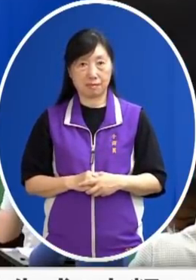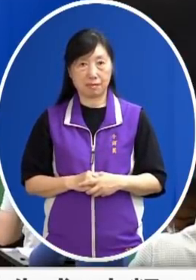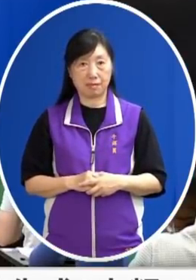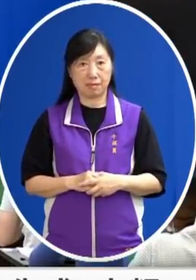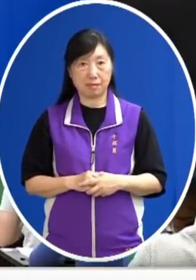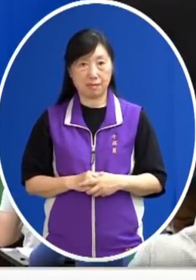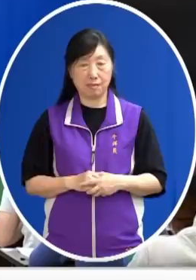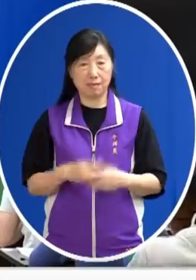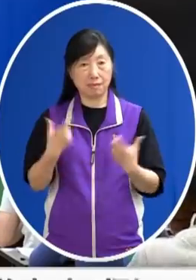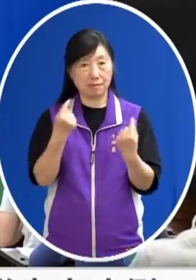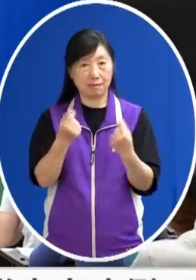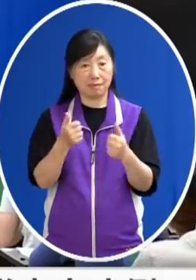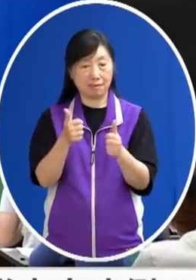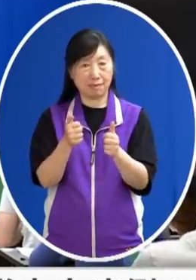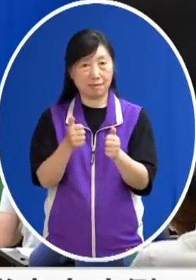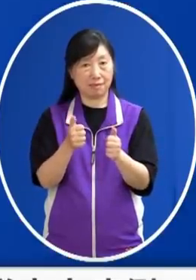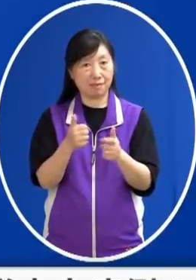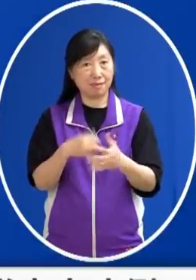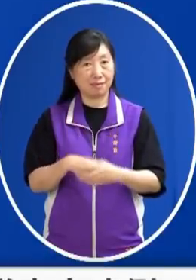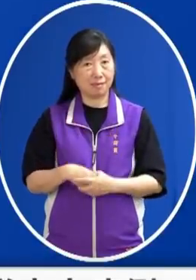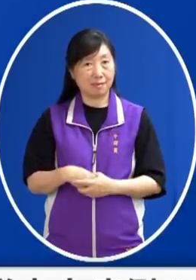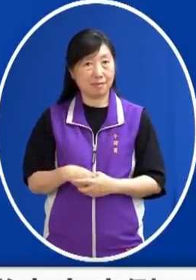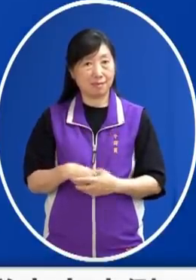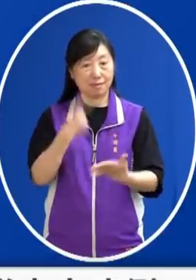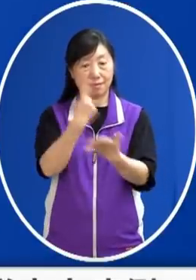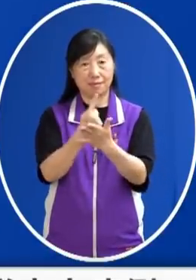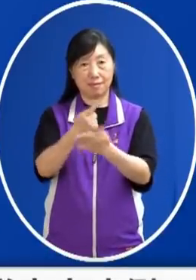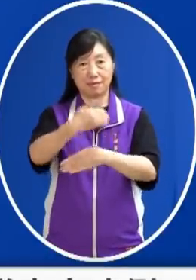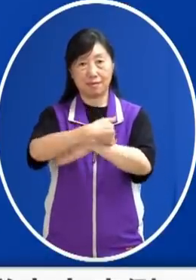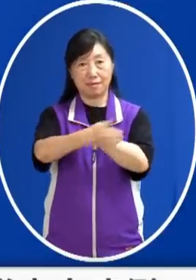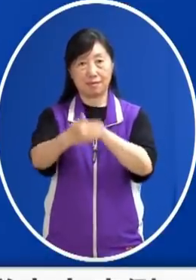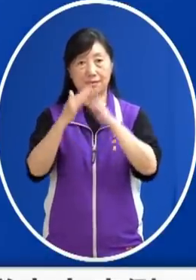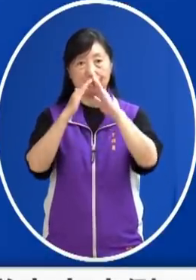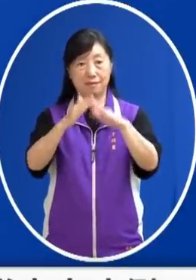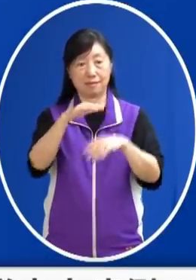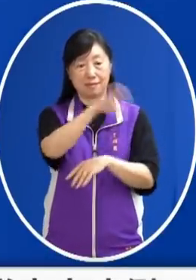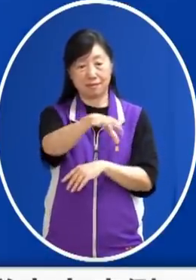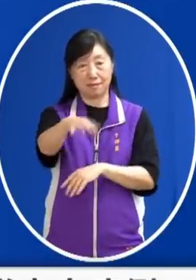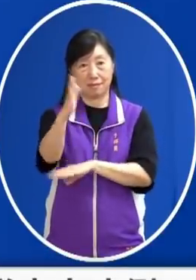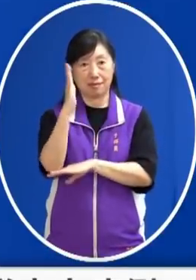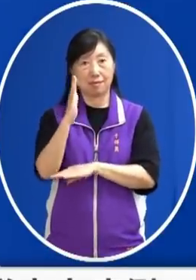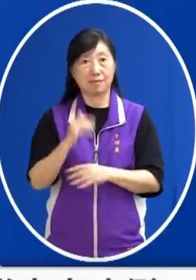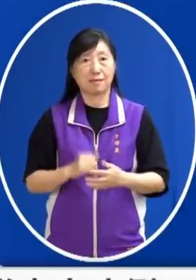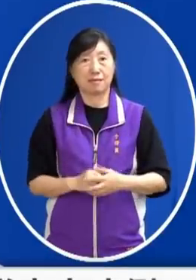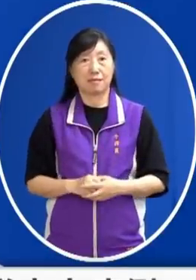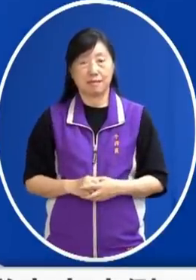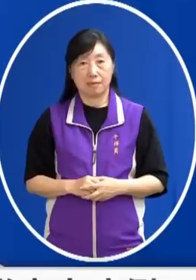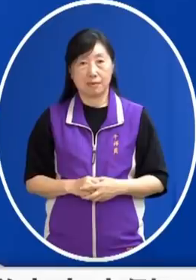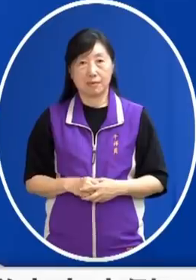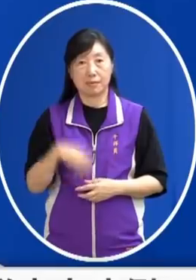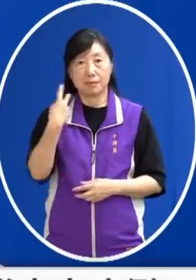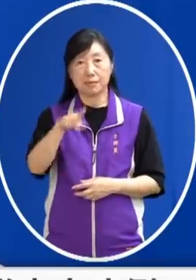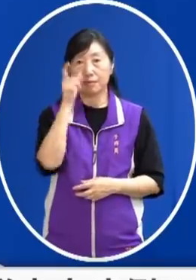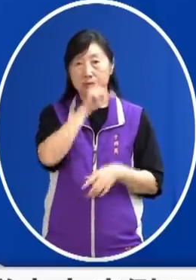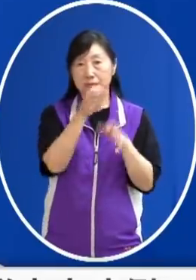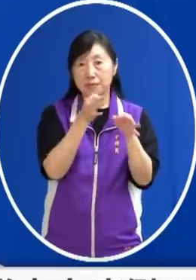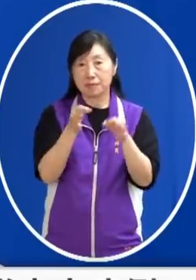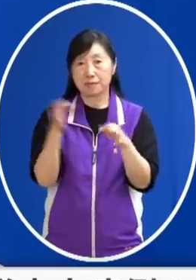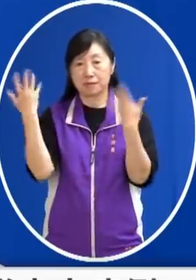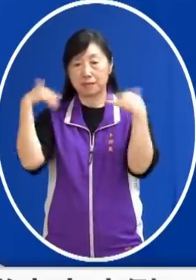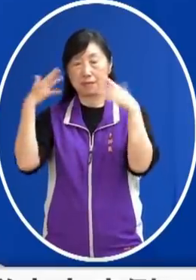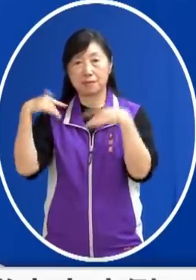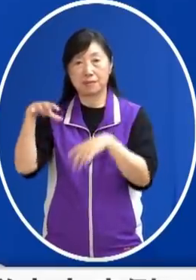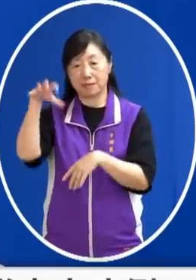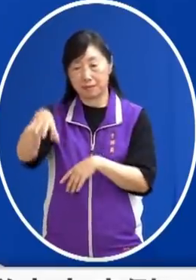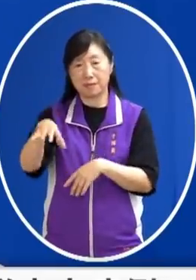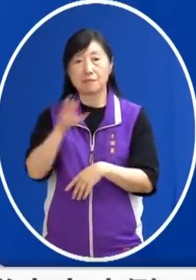我们还是要谢谢各县市的这些地方政府啊，还有酒店跟舞厅的业者，